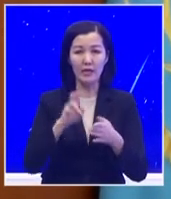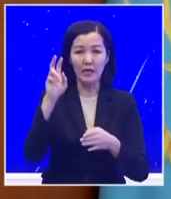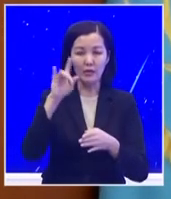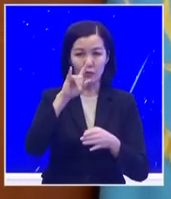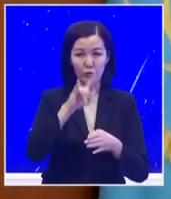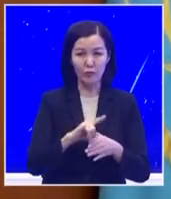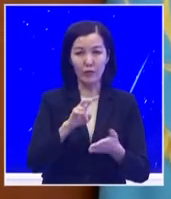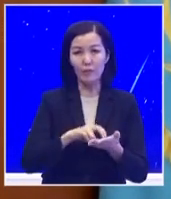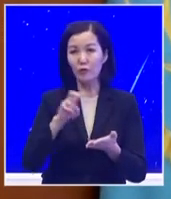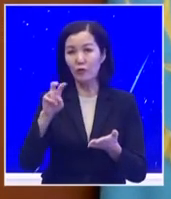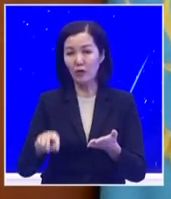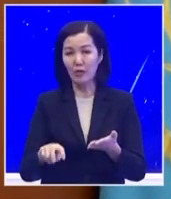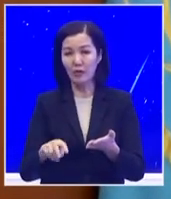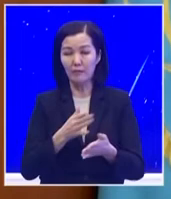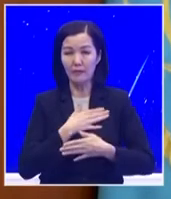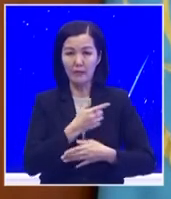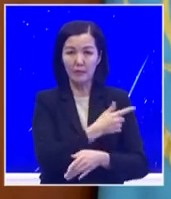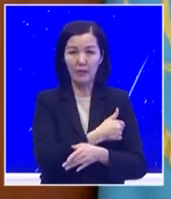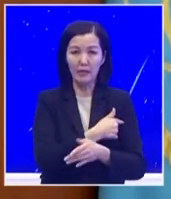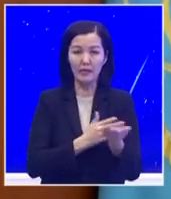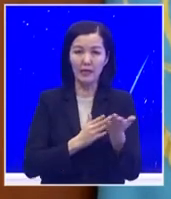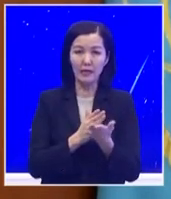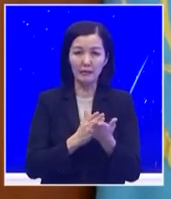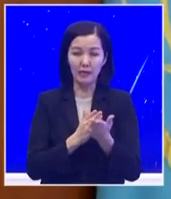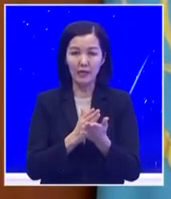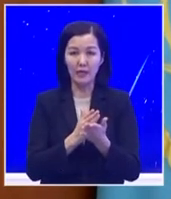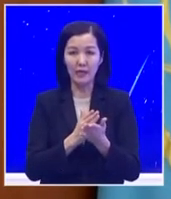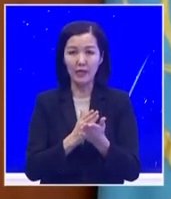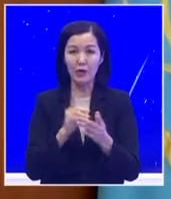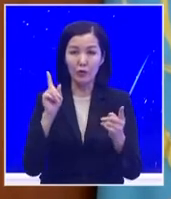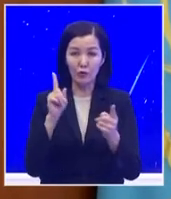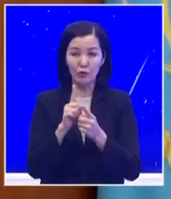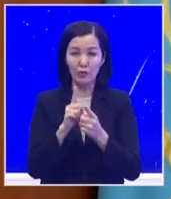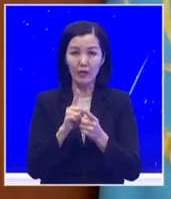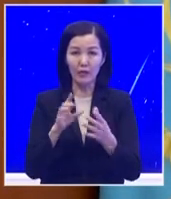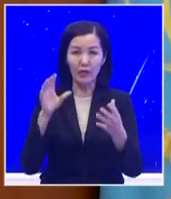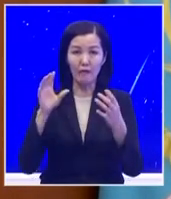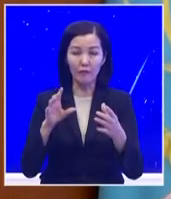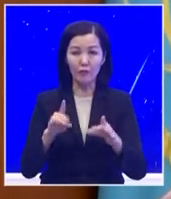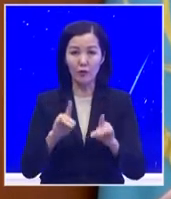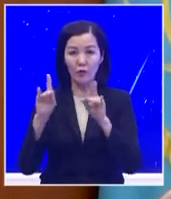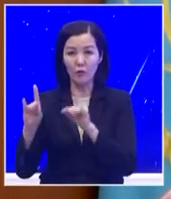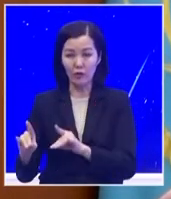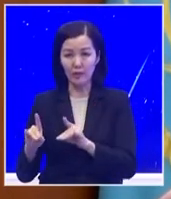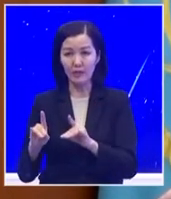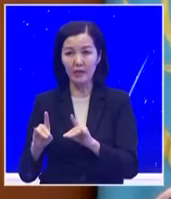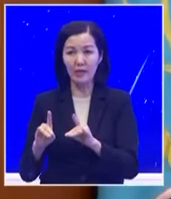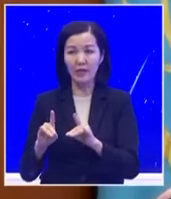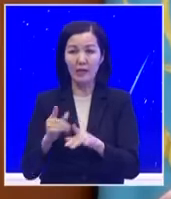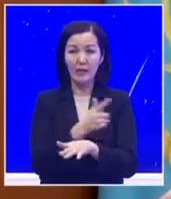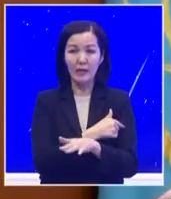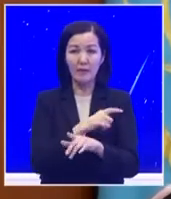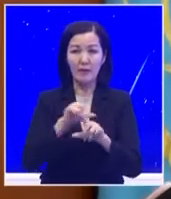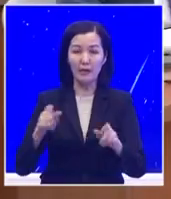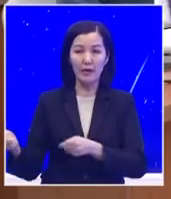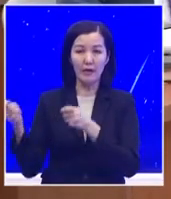жерден біздің қызметкерлер, медицинаның қызметкерлері, шекара басқалары оларды күтіп алады, автобусқа отырғызады, жаңағы белгіленген емханаға